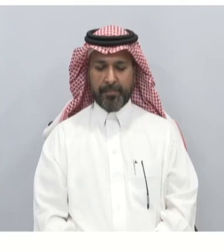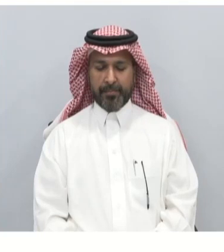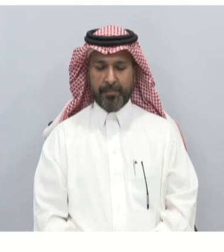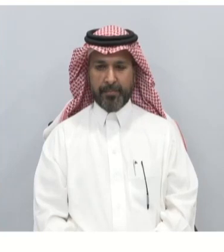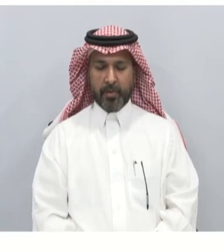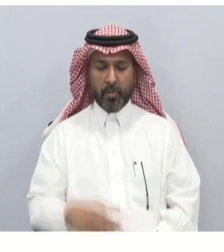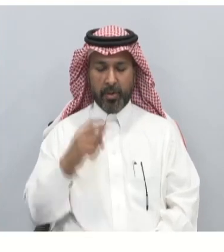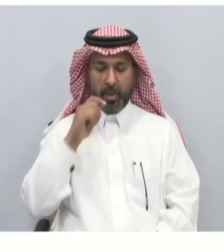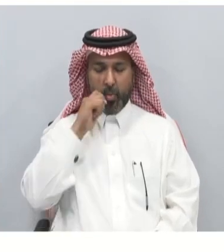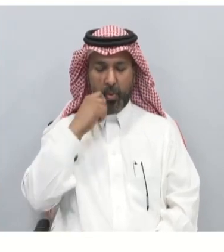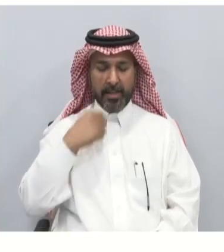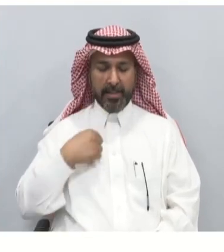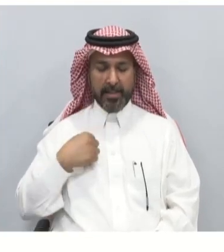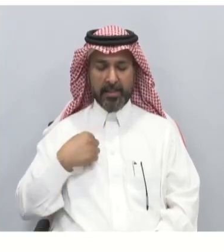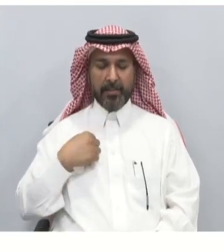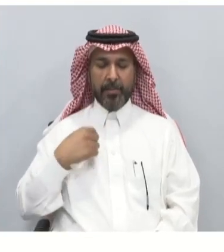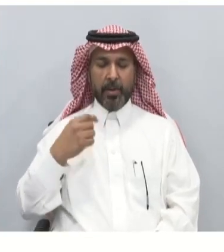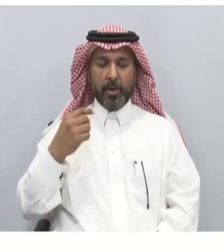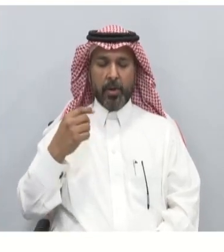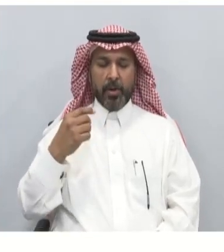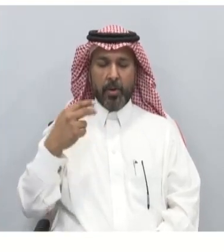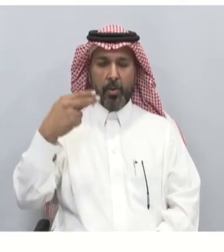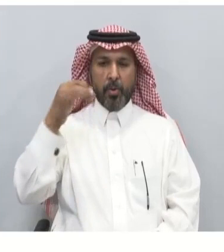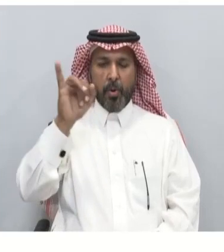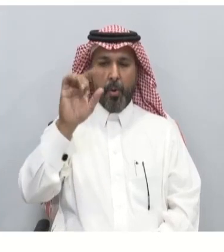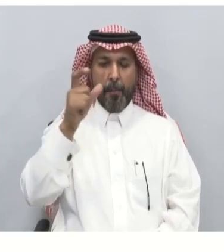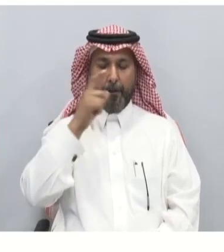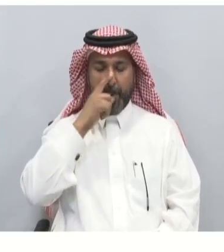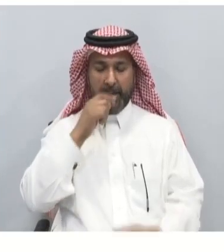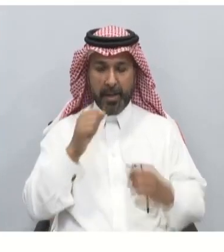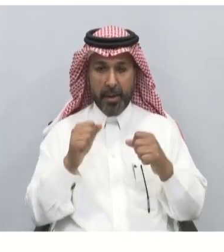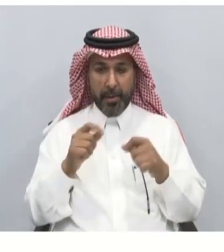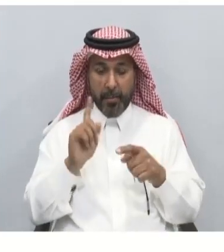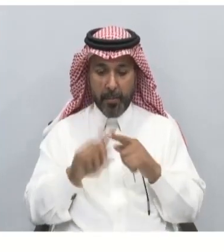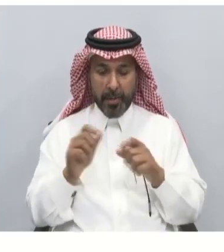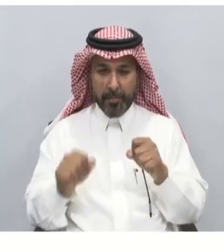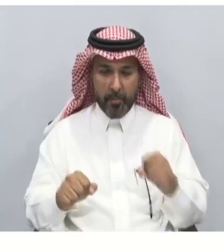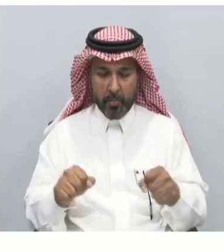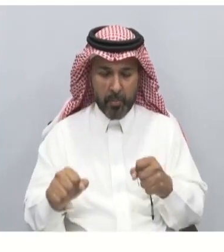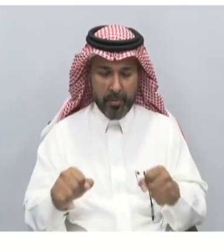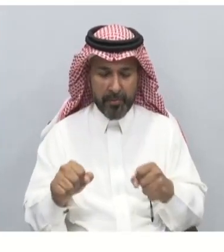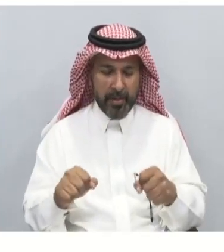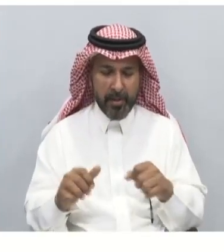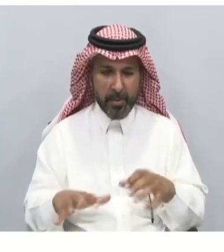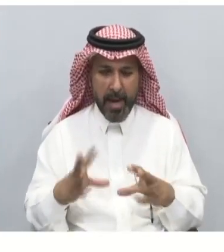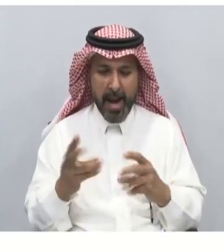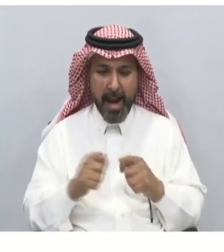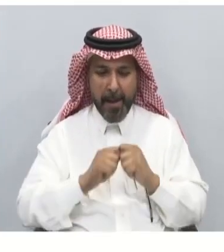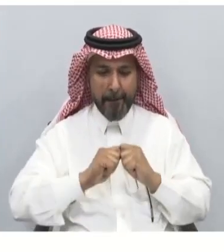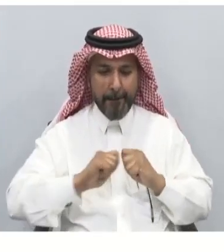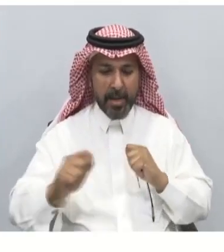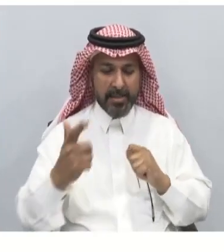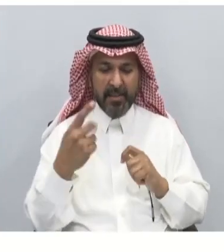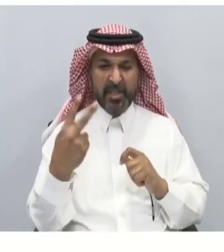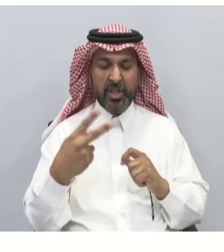قطع عمر بدراجة مسافة 20 كيلومتر بعد ساعة واحدة من بدء الحركة، إذا استمر بسرعة معدلها 13 كيلومتر في الساعة، فكم ساعة يحتاجها